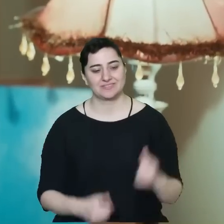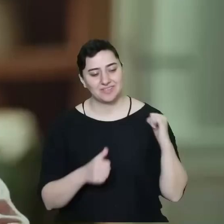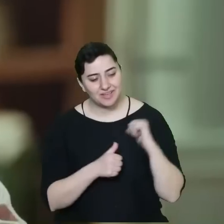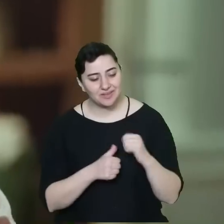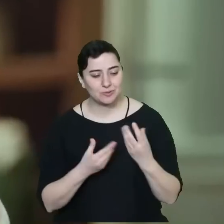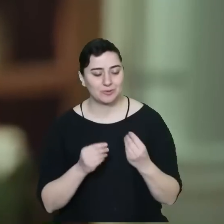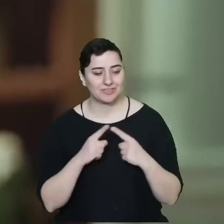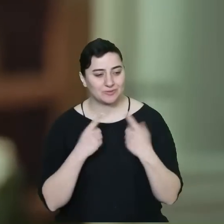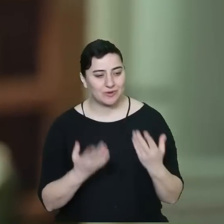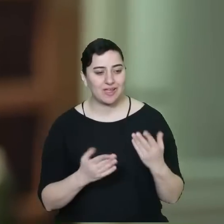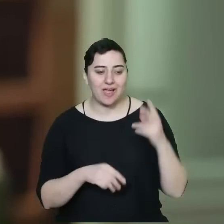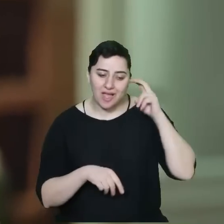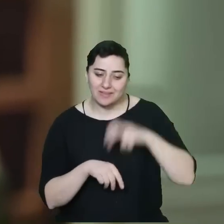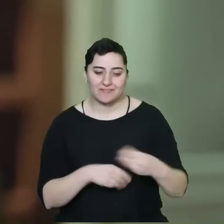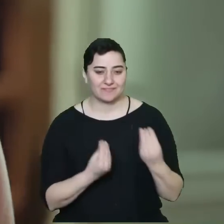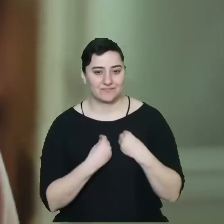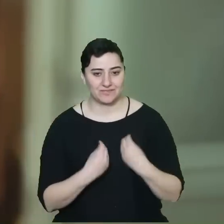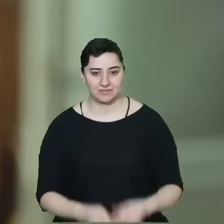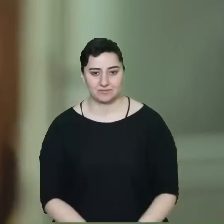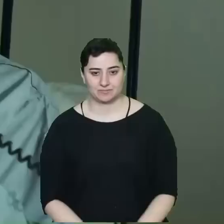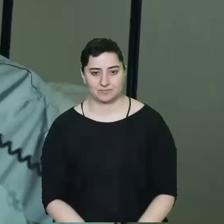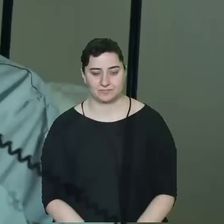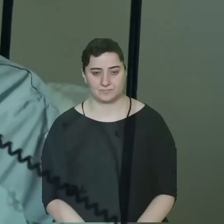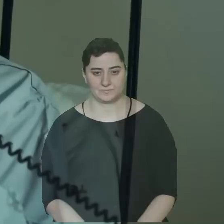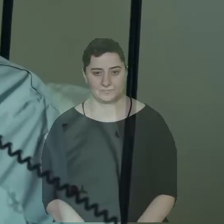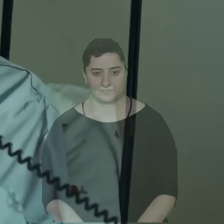Tekrar çok teşekkür ederim. Beni hatıralarıma götürdün.